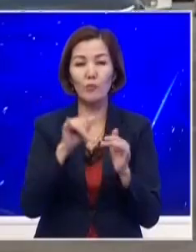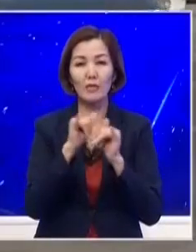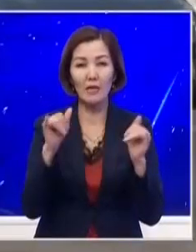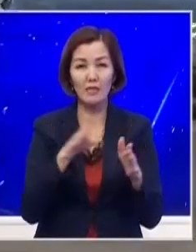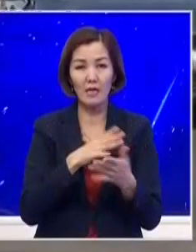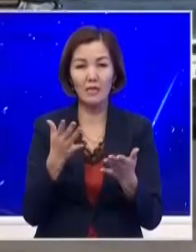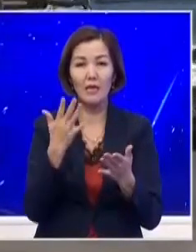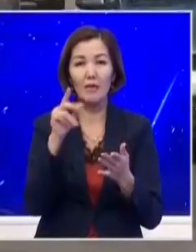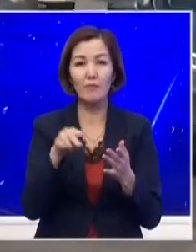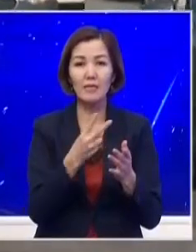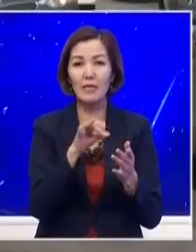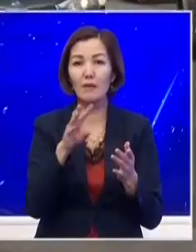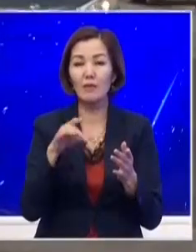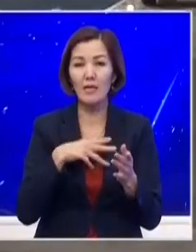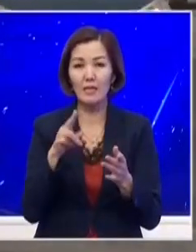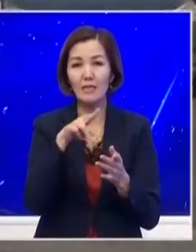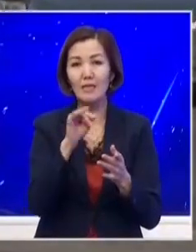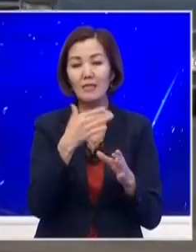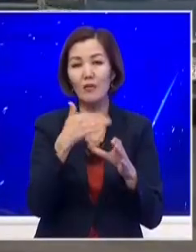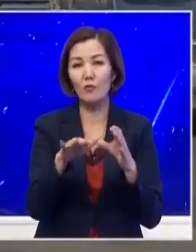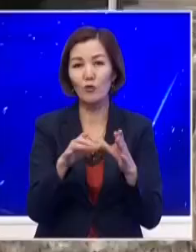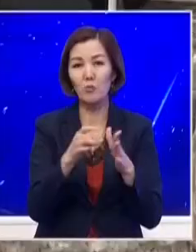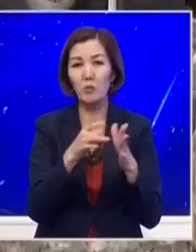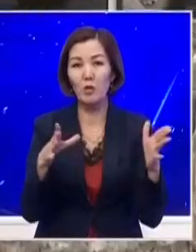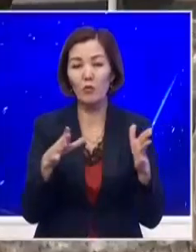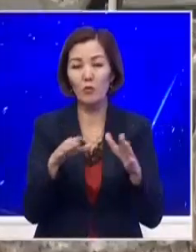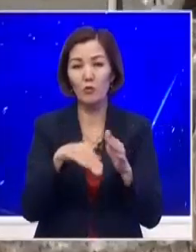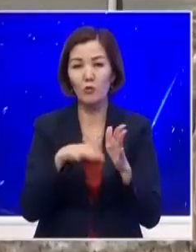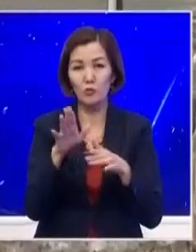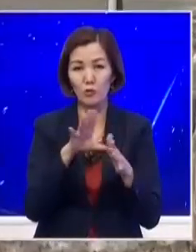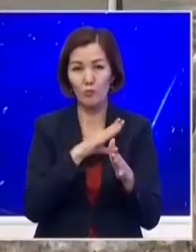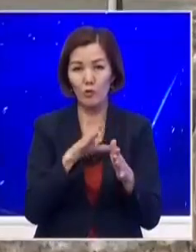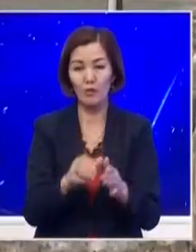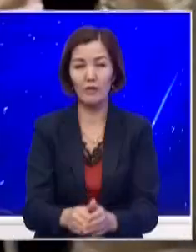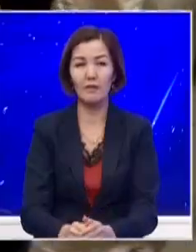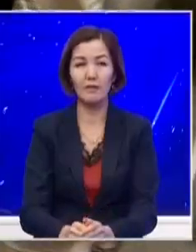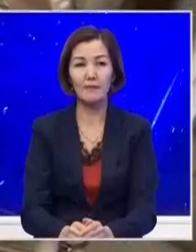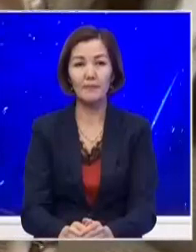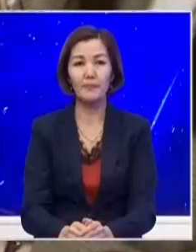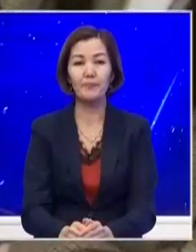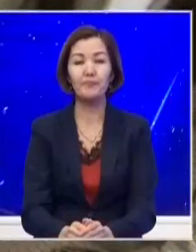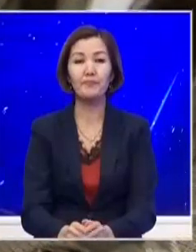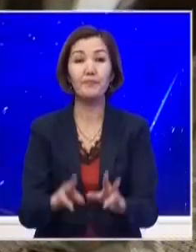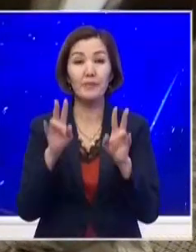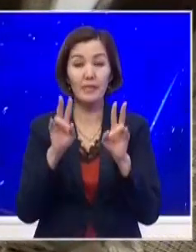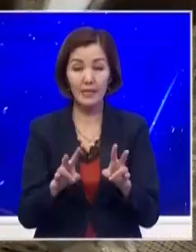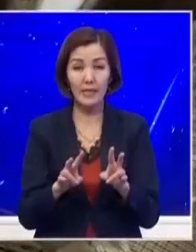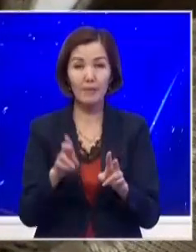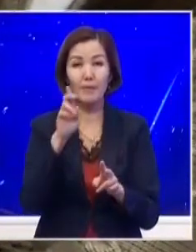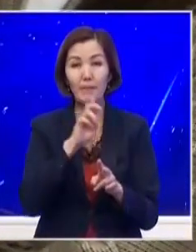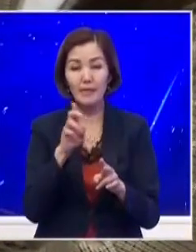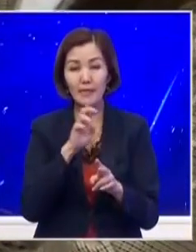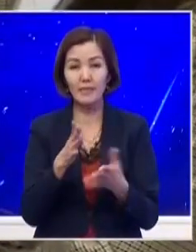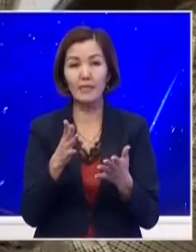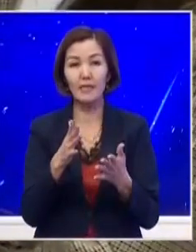тіпті 5,2 миллиард тонна дизель өндіріп, рекордтық көрсеткішке жетіппіз. Дегенмен жанармай